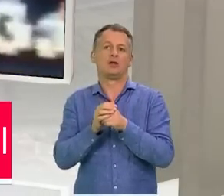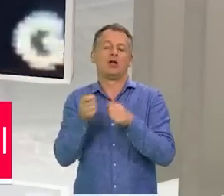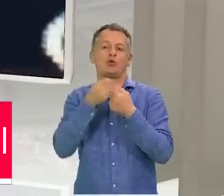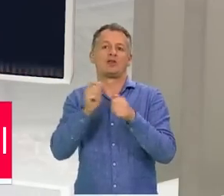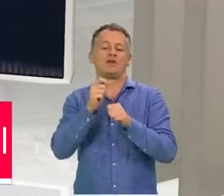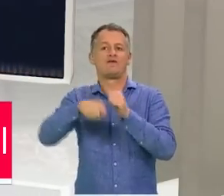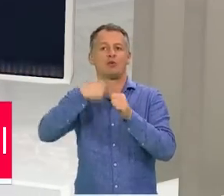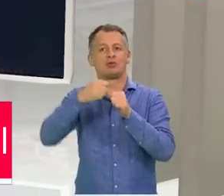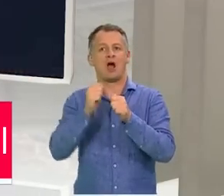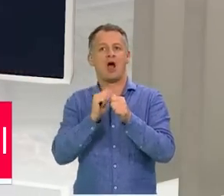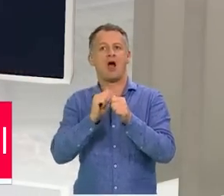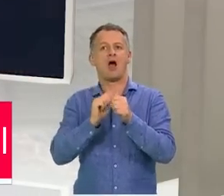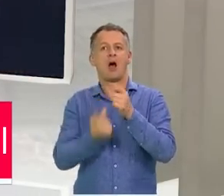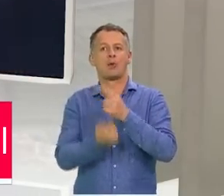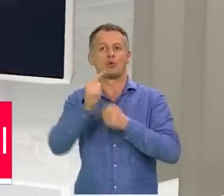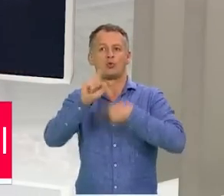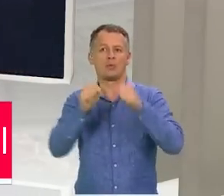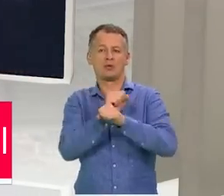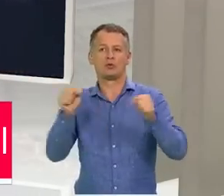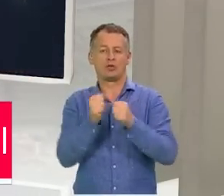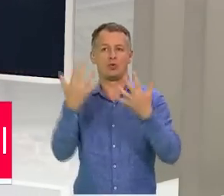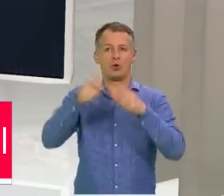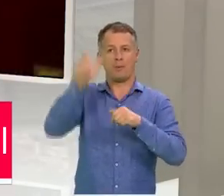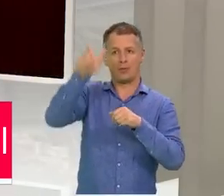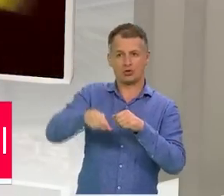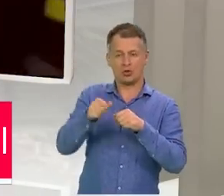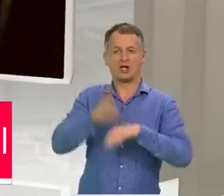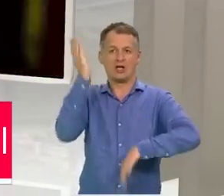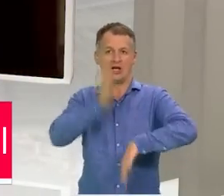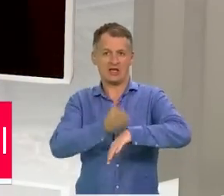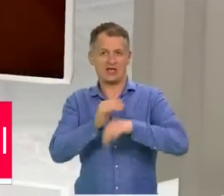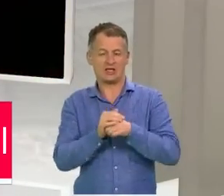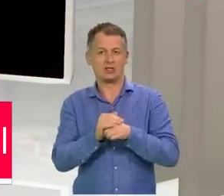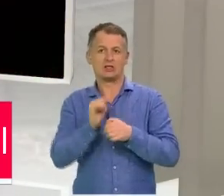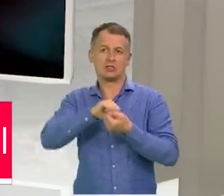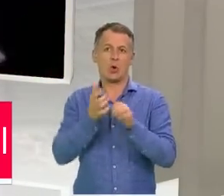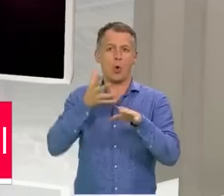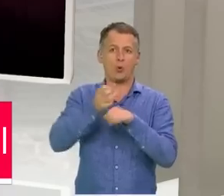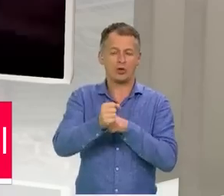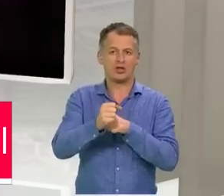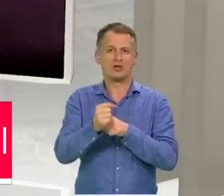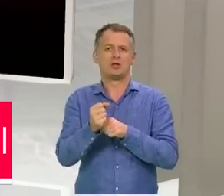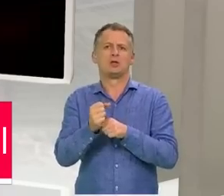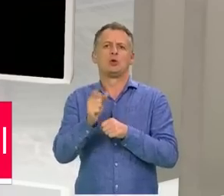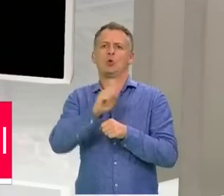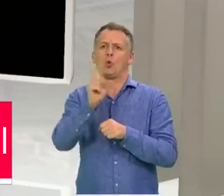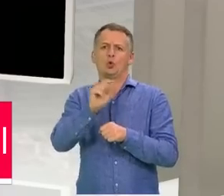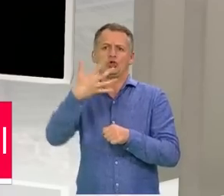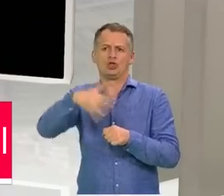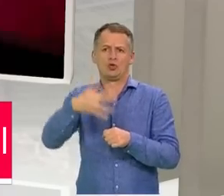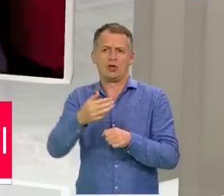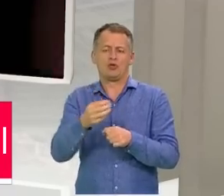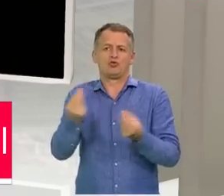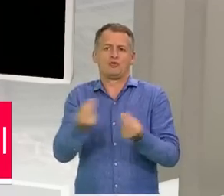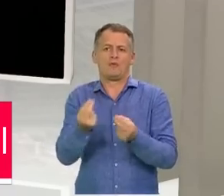explozia respectivă. Numărul persoanelor rănite sau ucise este de ordinul zecilor, nici de cum 500.